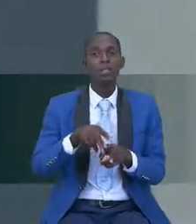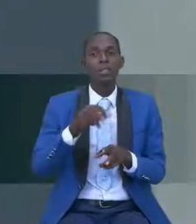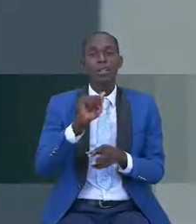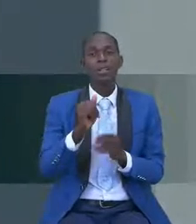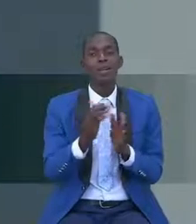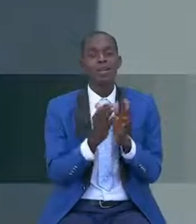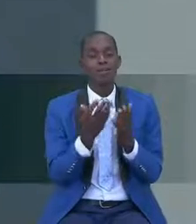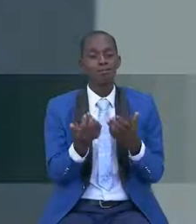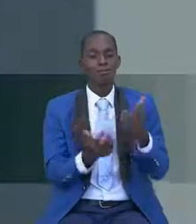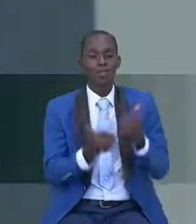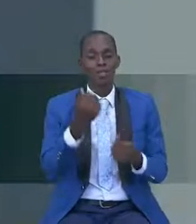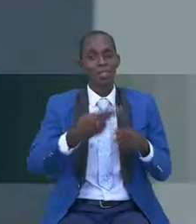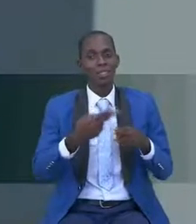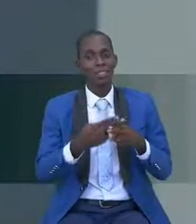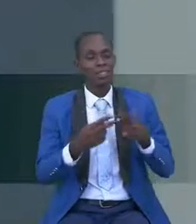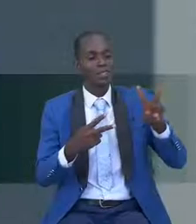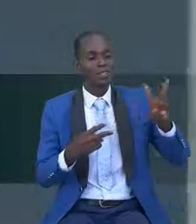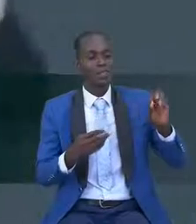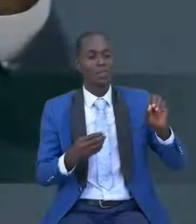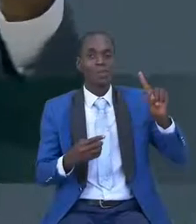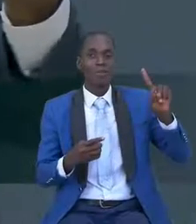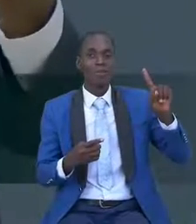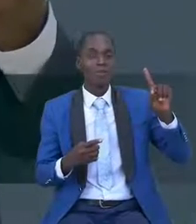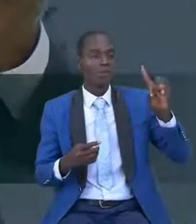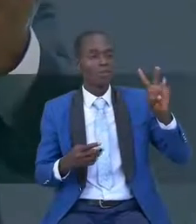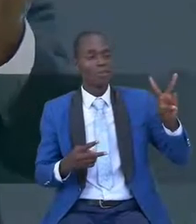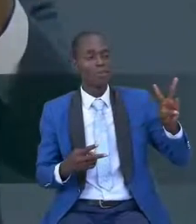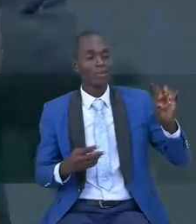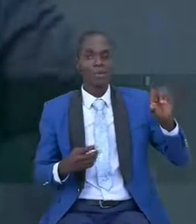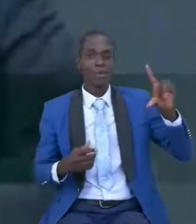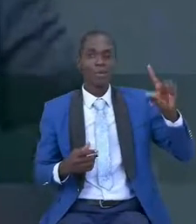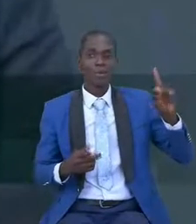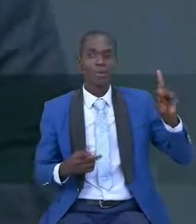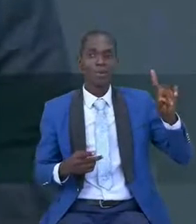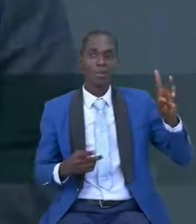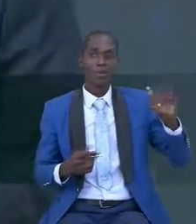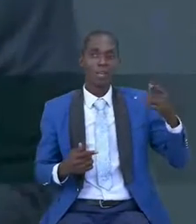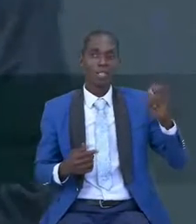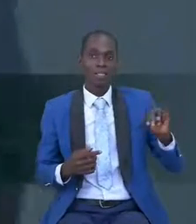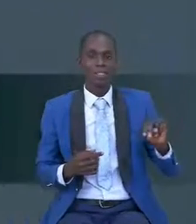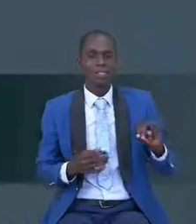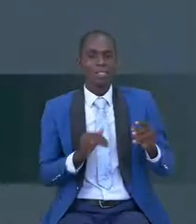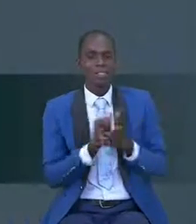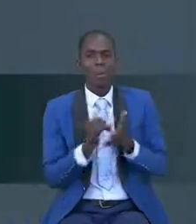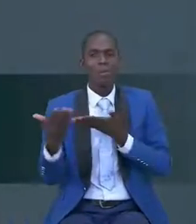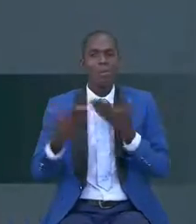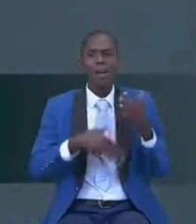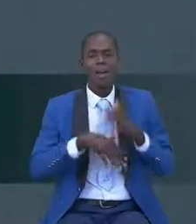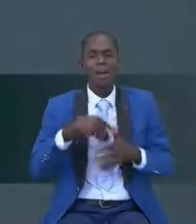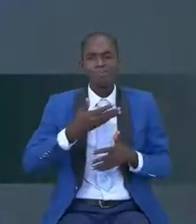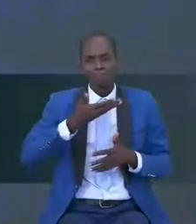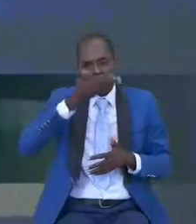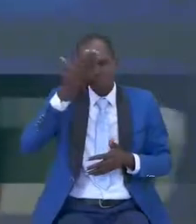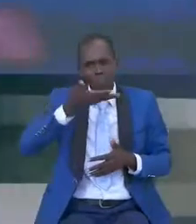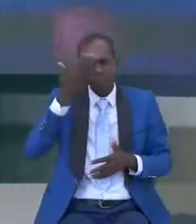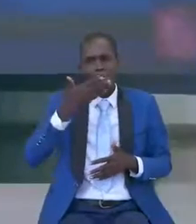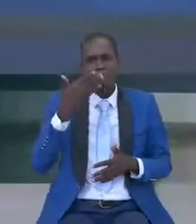conduisais une voiture qui fumait et quelqu'un a été touché par Dieu